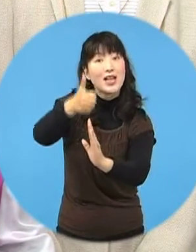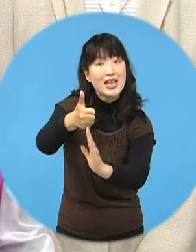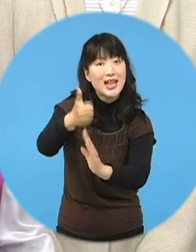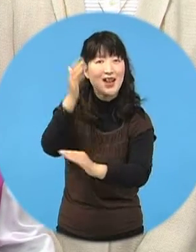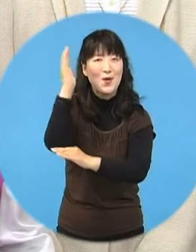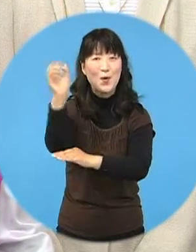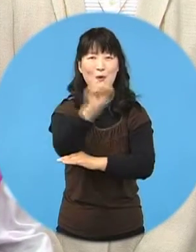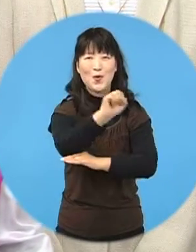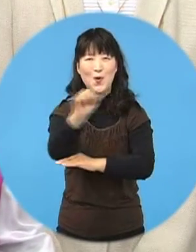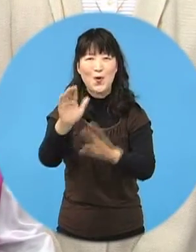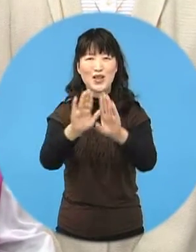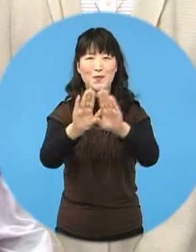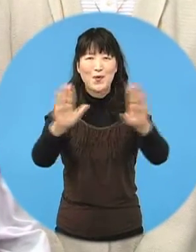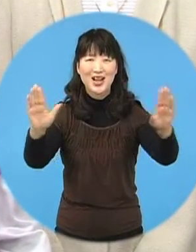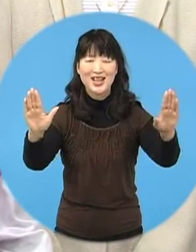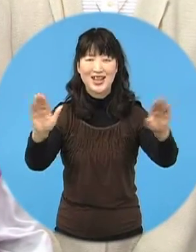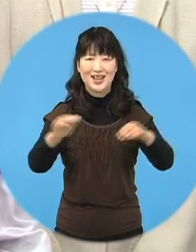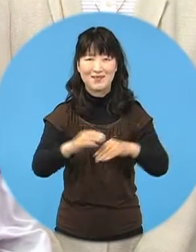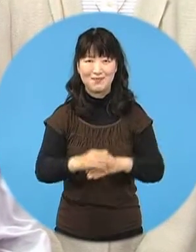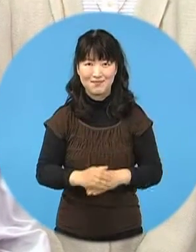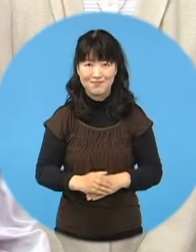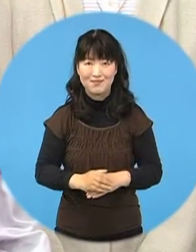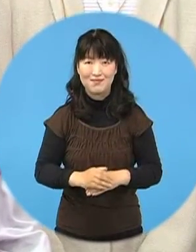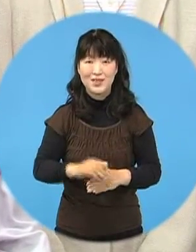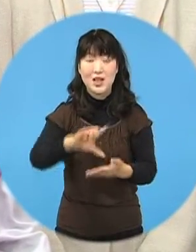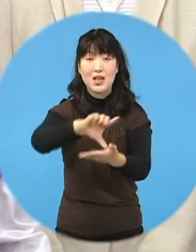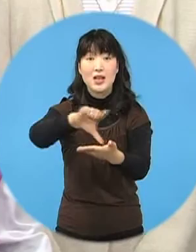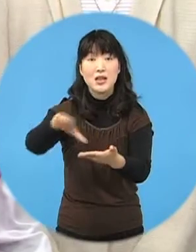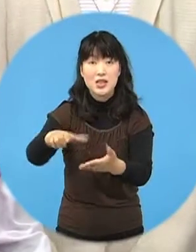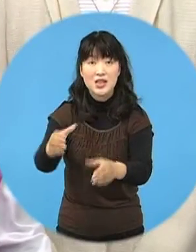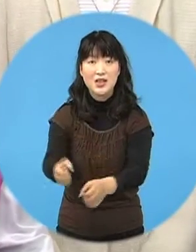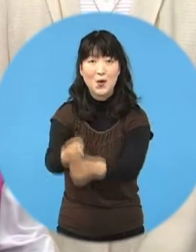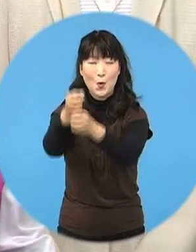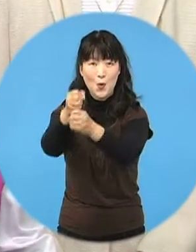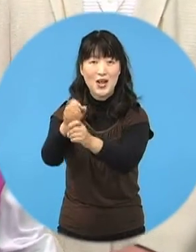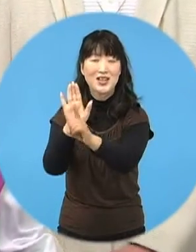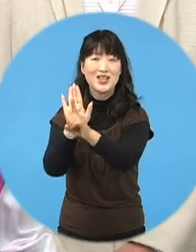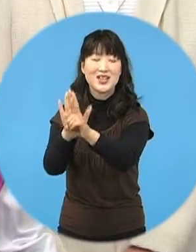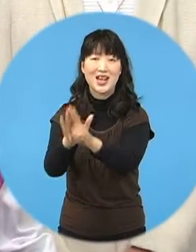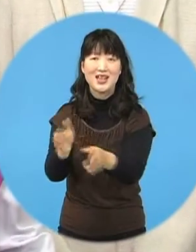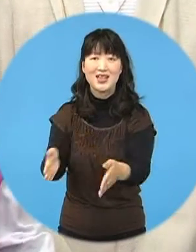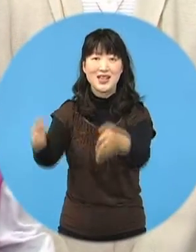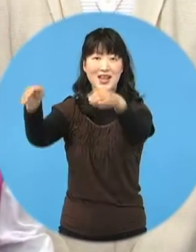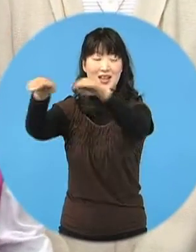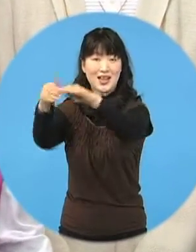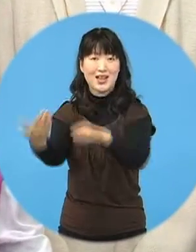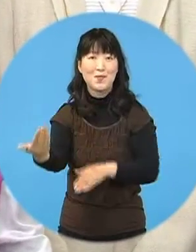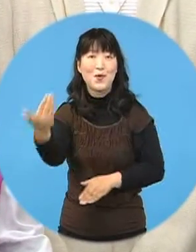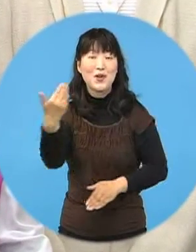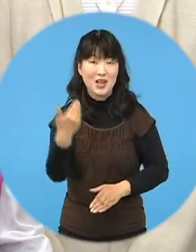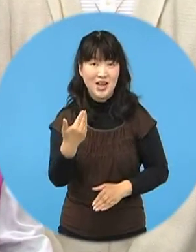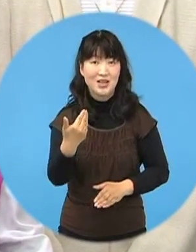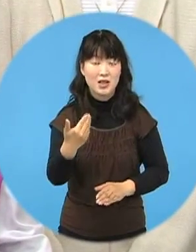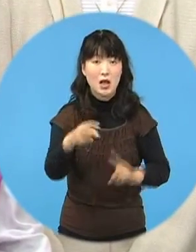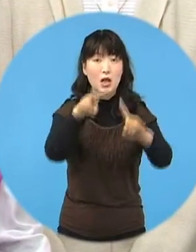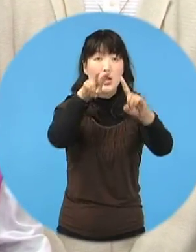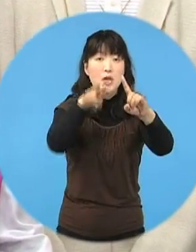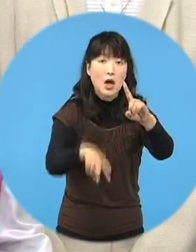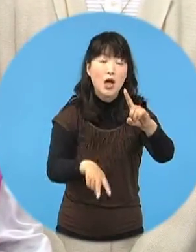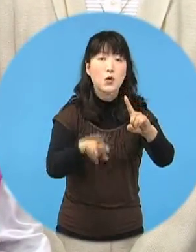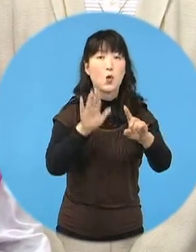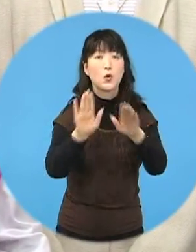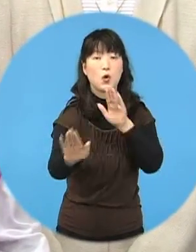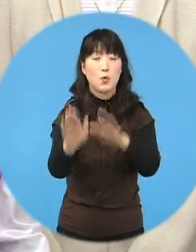講座も開催しています。そして地域包括支援センターからも依頼をいただいたりして、介護予防講座な